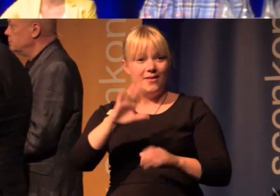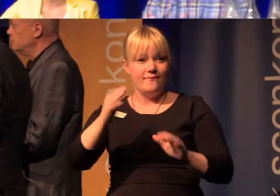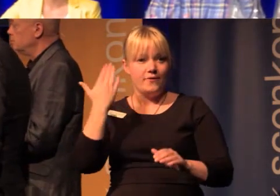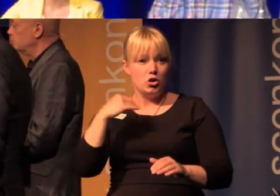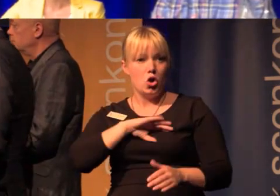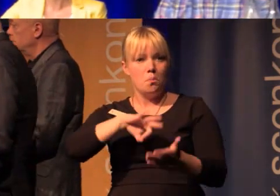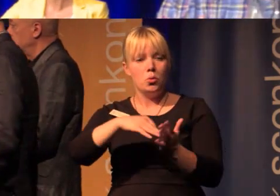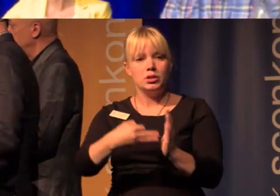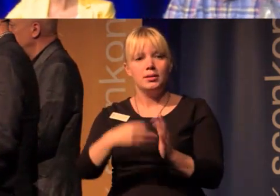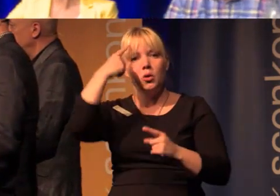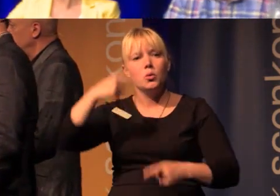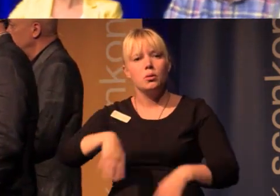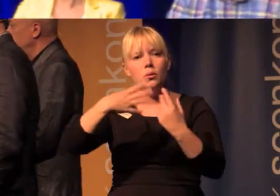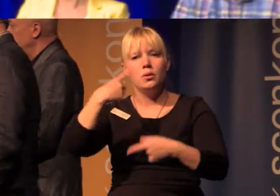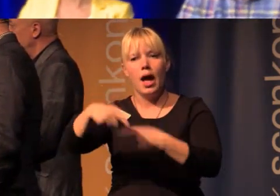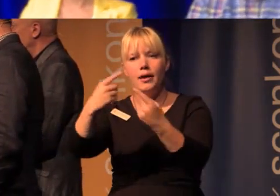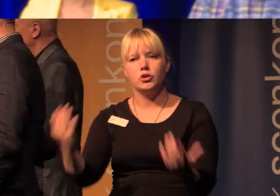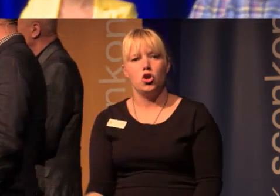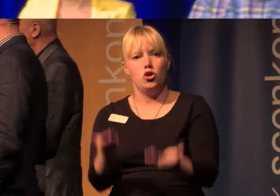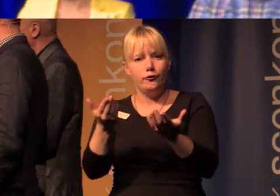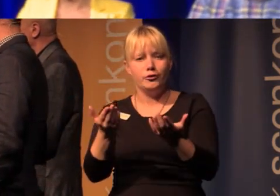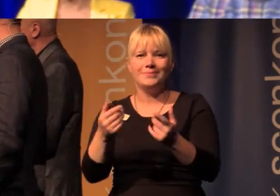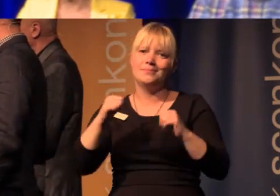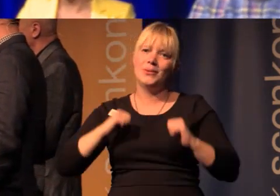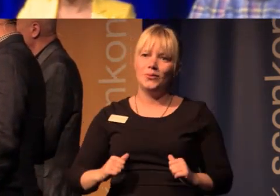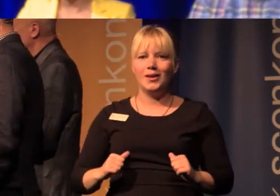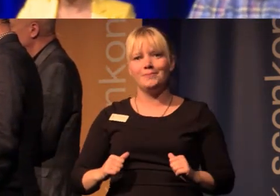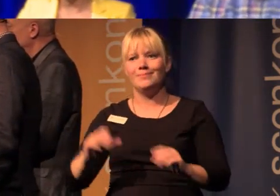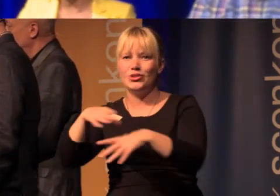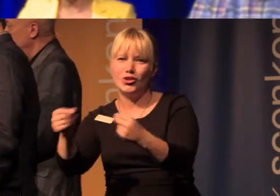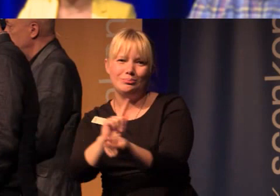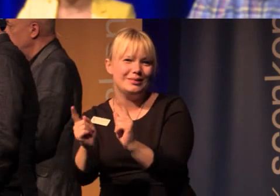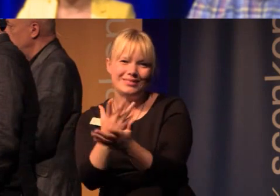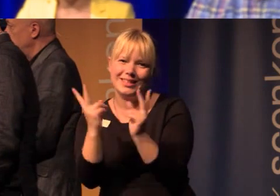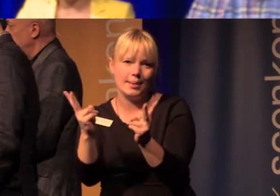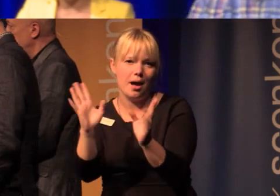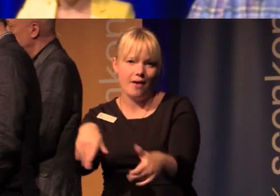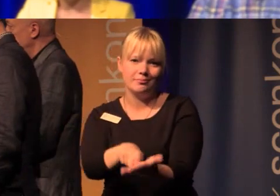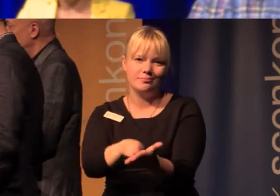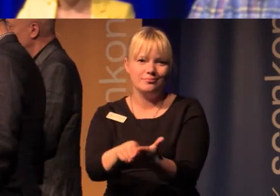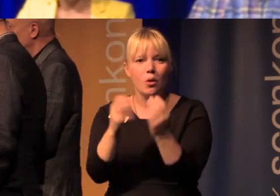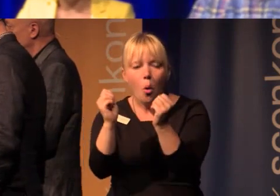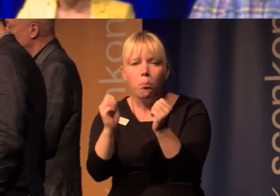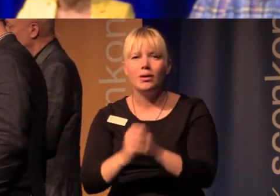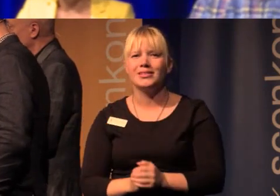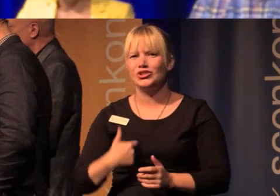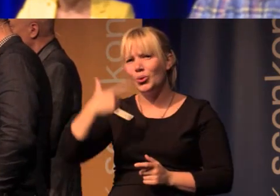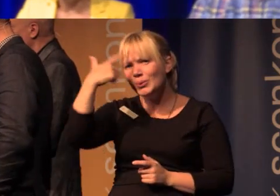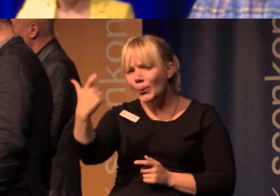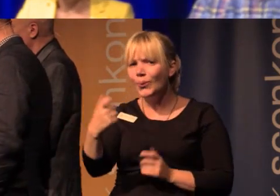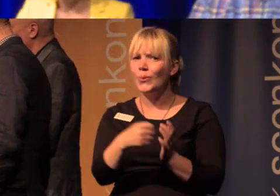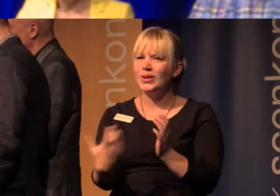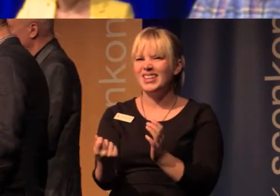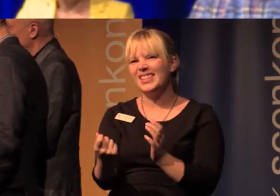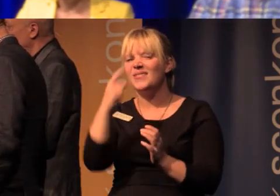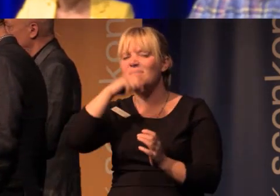Kulturarvslyftet, som inte gav de effekter som man hade hoppats på. Det kanske berodde på att Det huvudsakliga målet med det projektet var att skapa